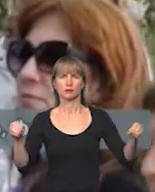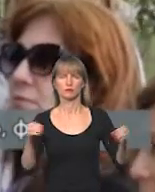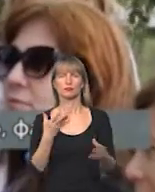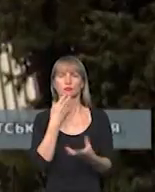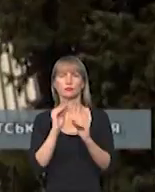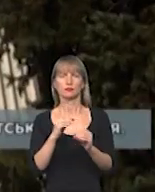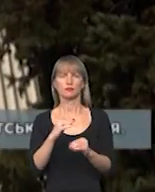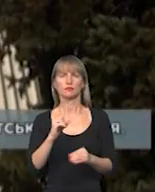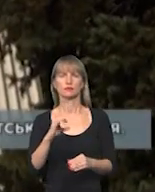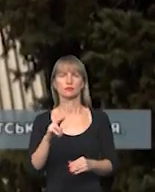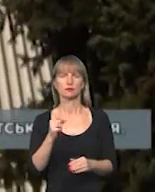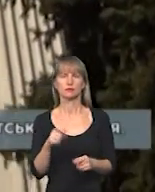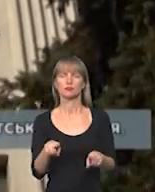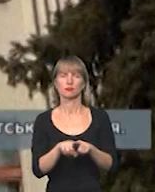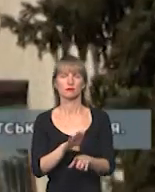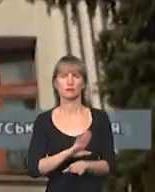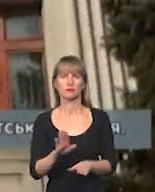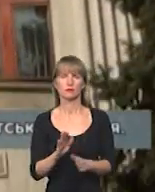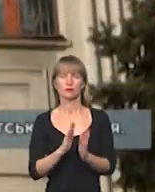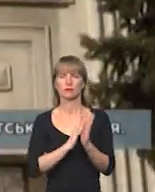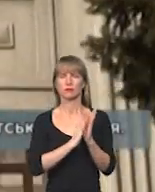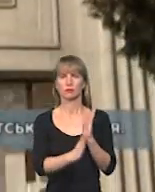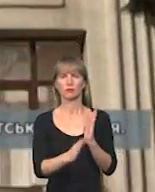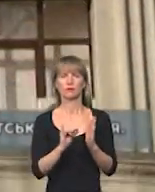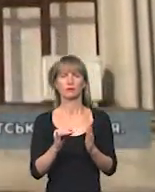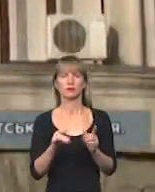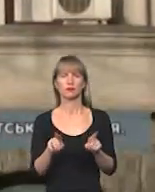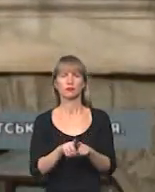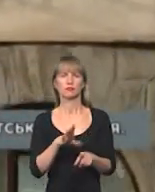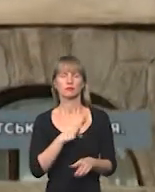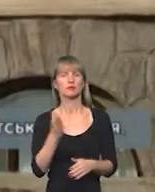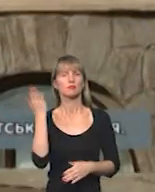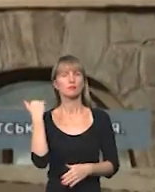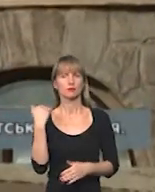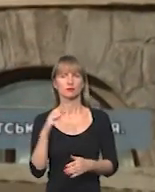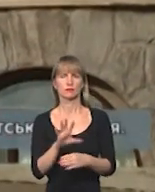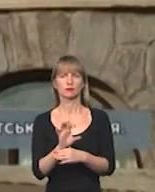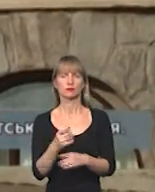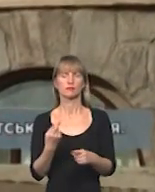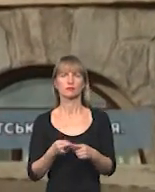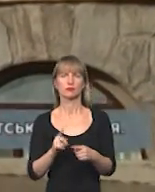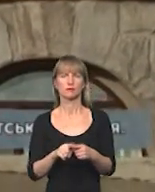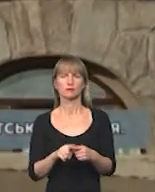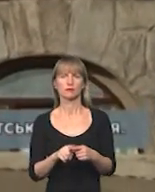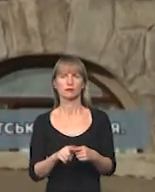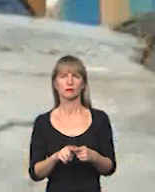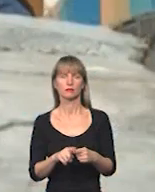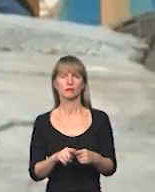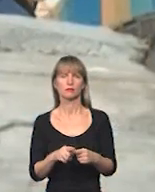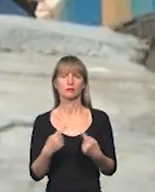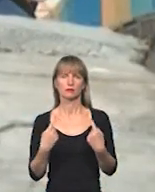есть фасад уже не такой гладкий, плоский, как мы видели на тех снимках. То есть это уже, конечно же, не конструктивистское